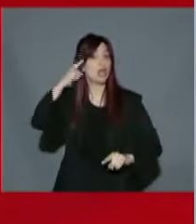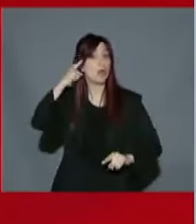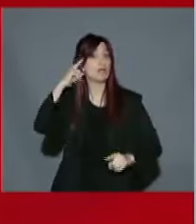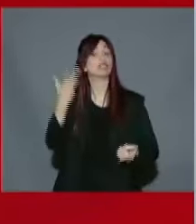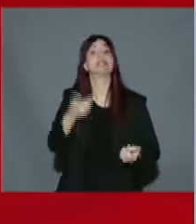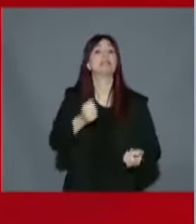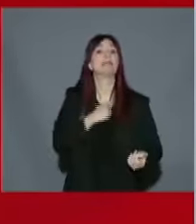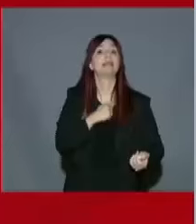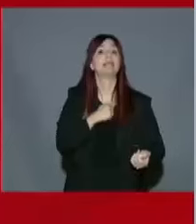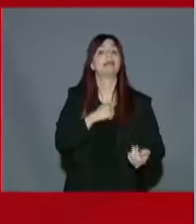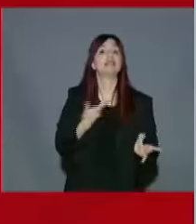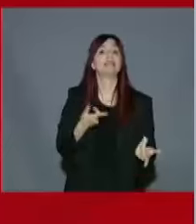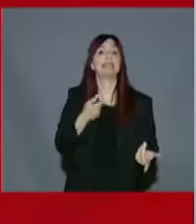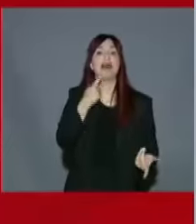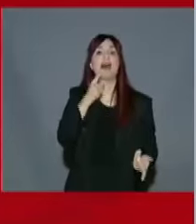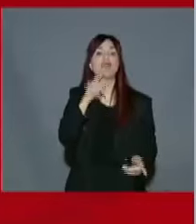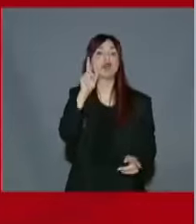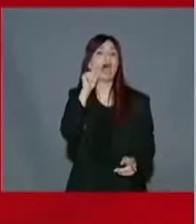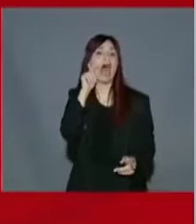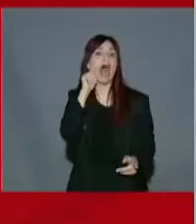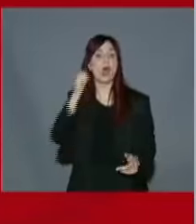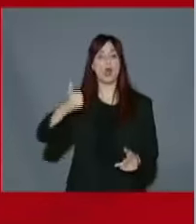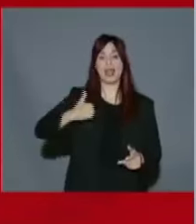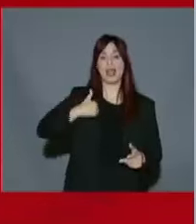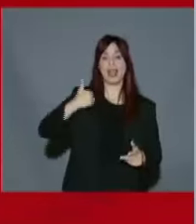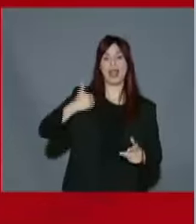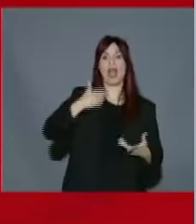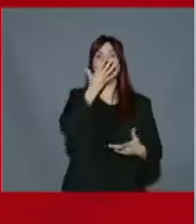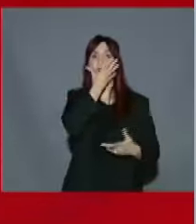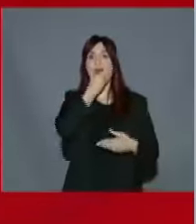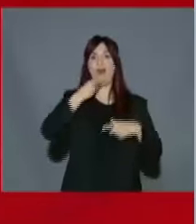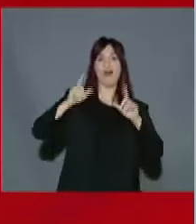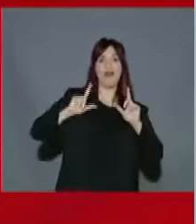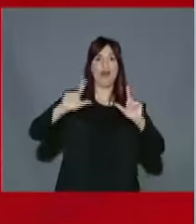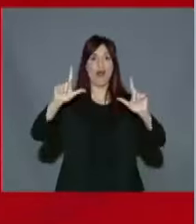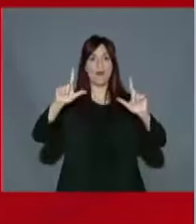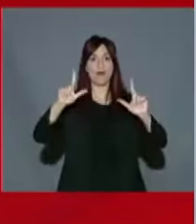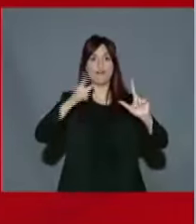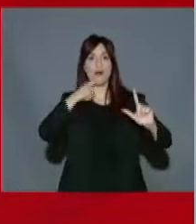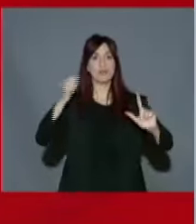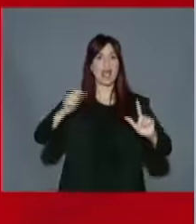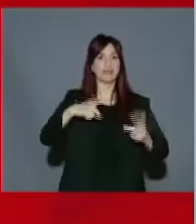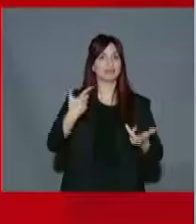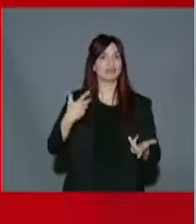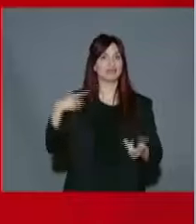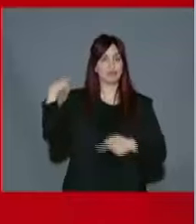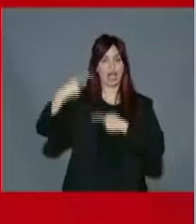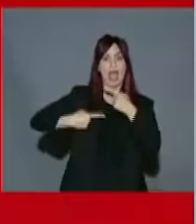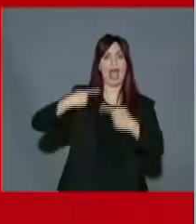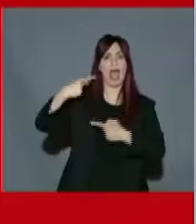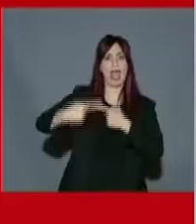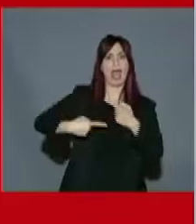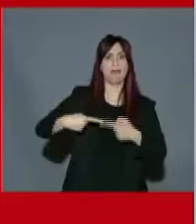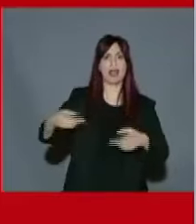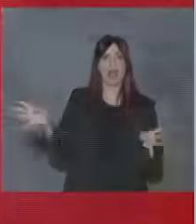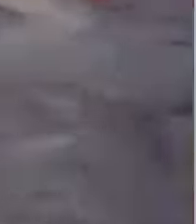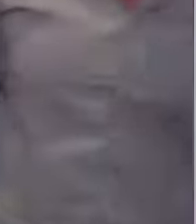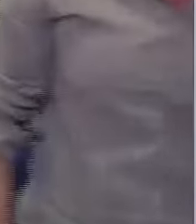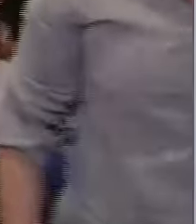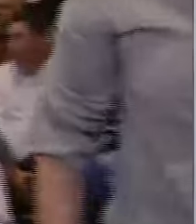και τον και σχεδόν ποινικοποιούσες την ταυτότητά του, τότε ο κόσμος θα